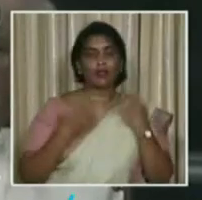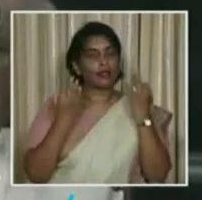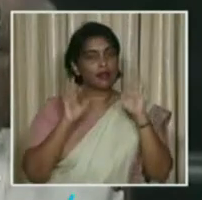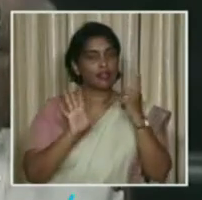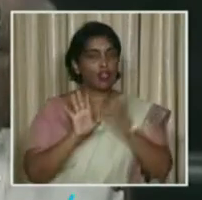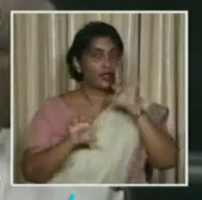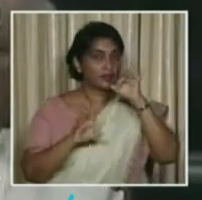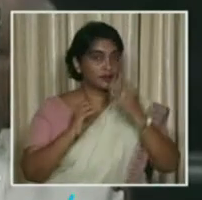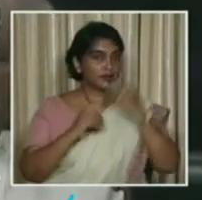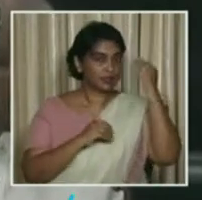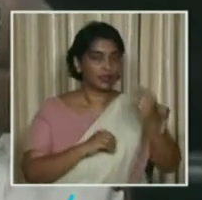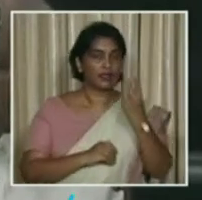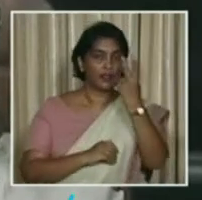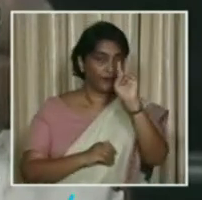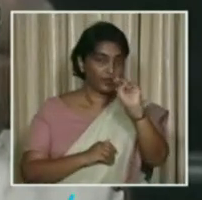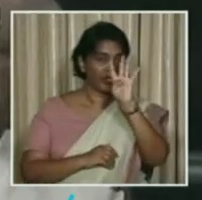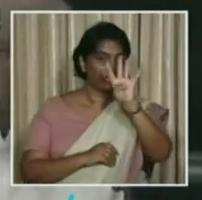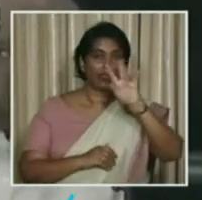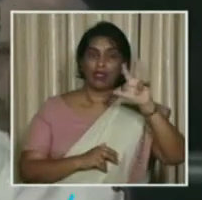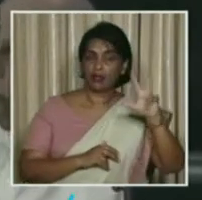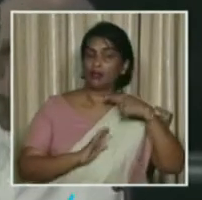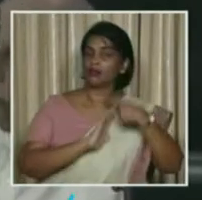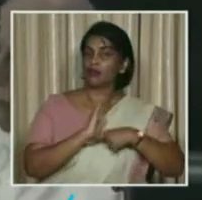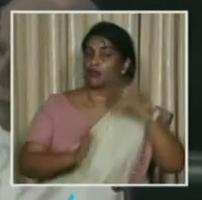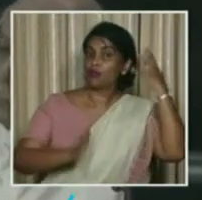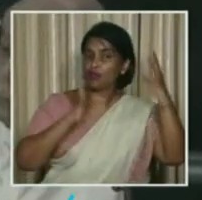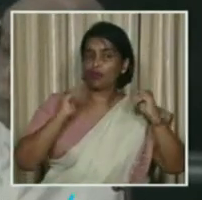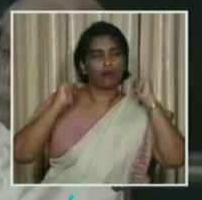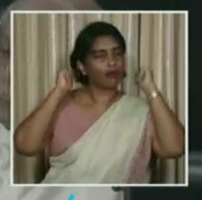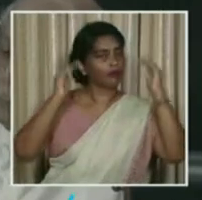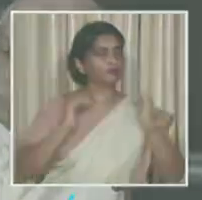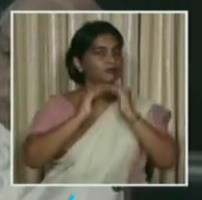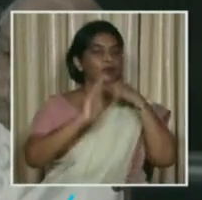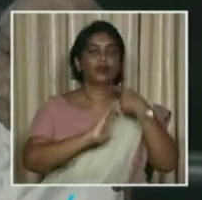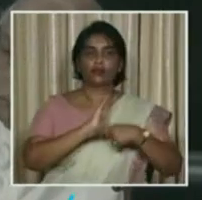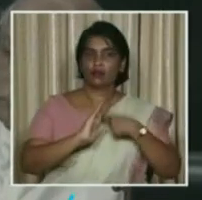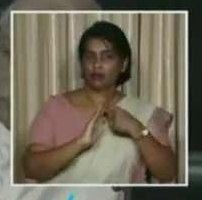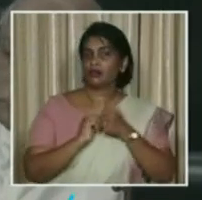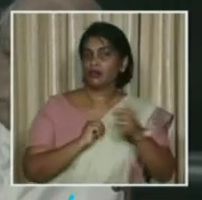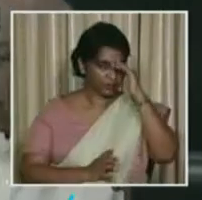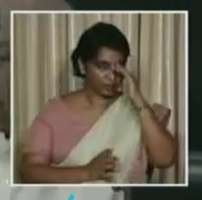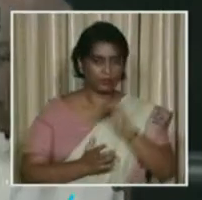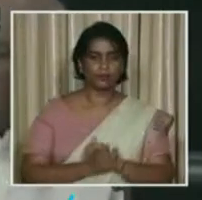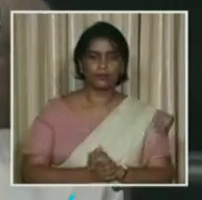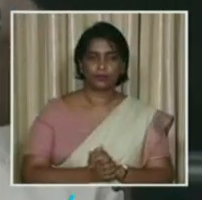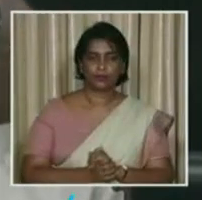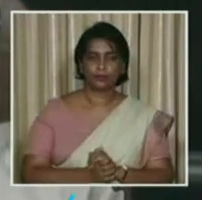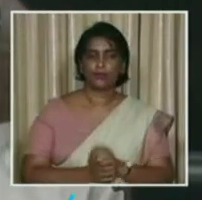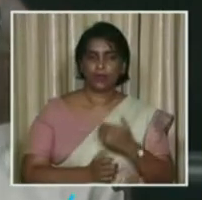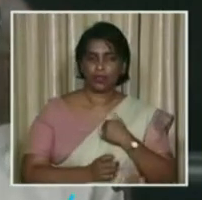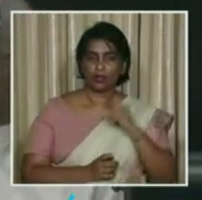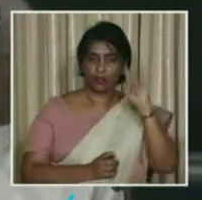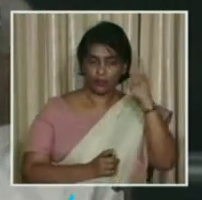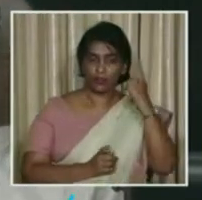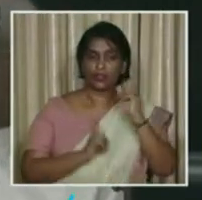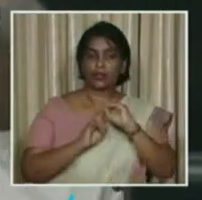වසර 100ක් පිරෙන 2048 දී අපේ රටේ ලෝකයේ සංවර්ධිත රාජ්‍යයක් බවට පත් කර ගන්න අපට පුළුවන්. මම මුලින්ම